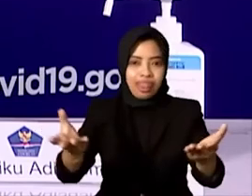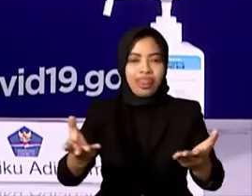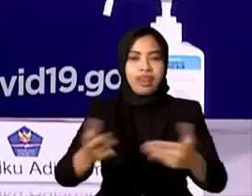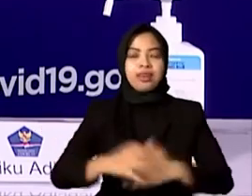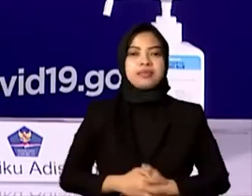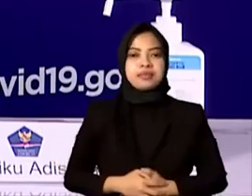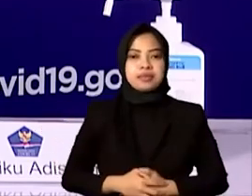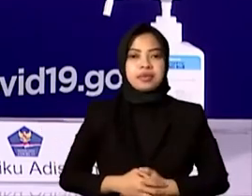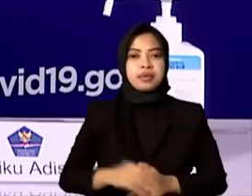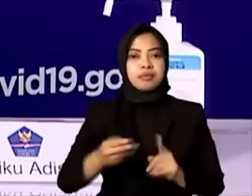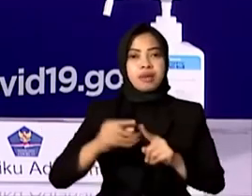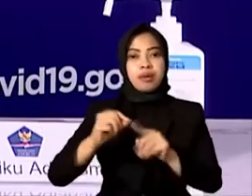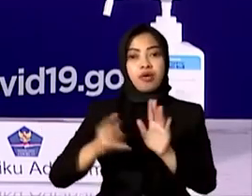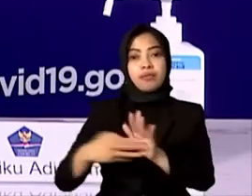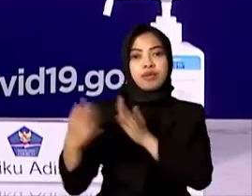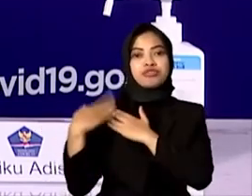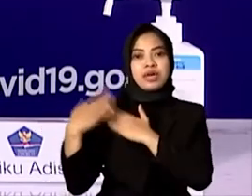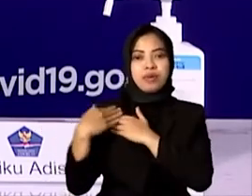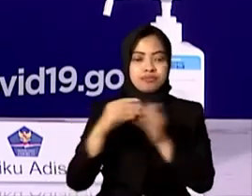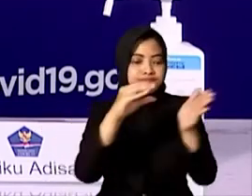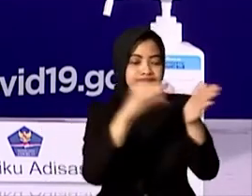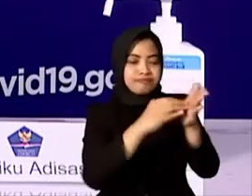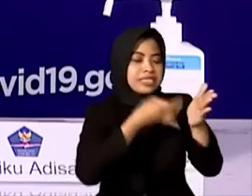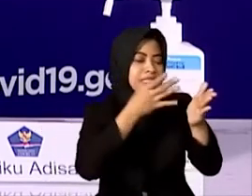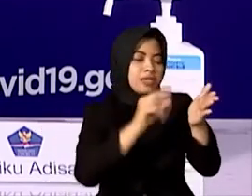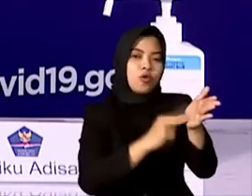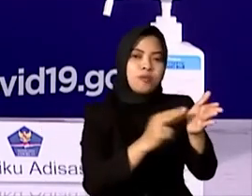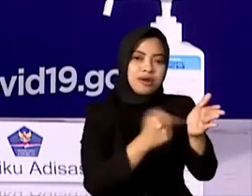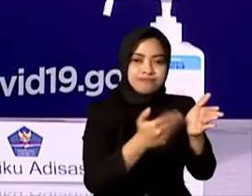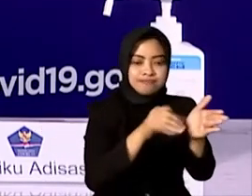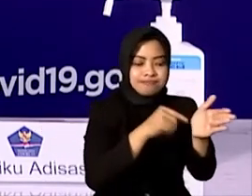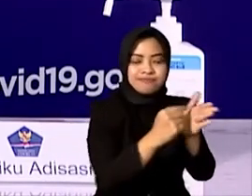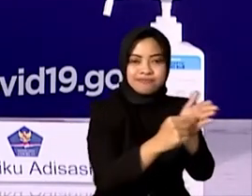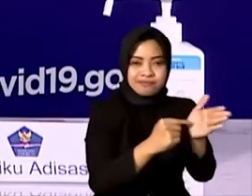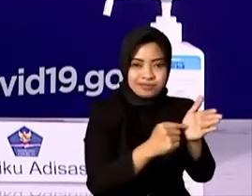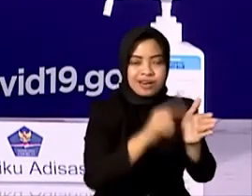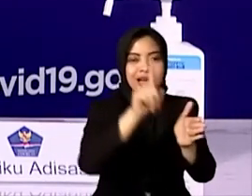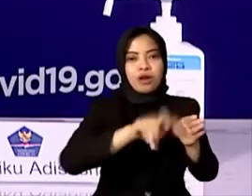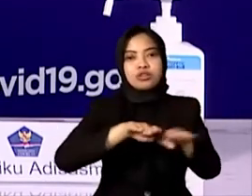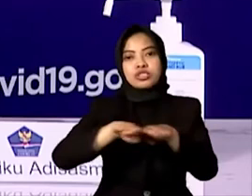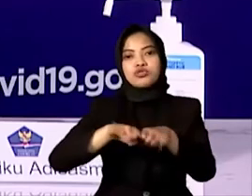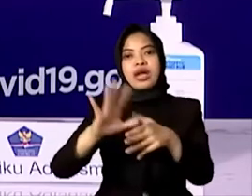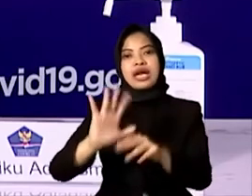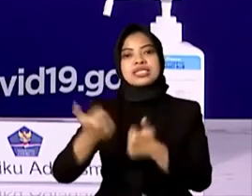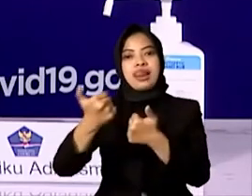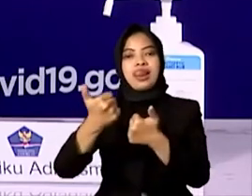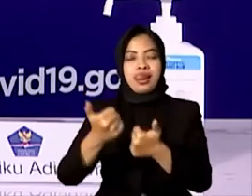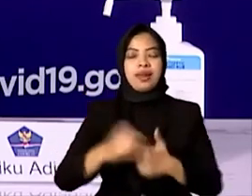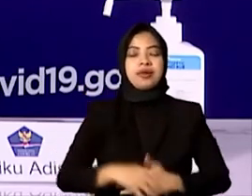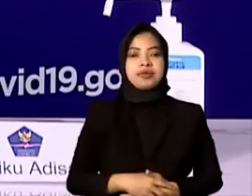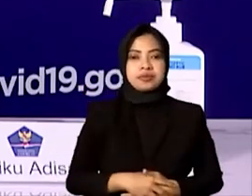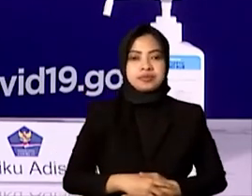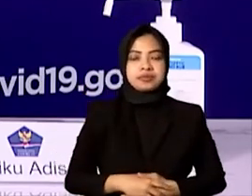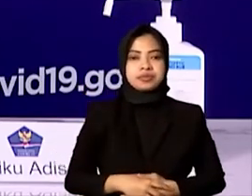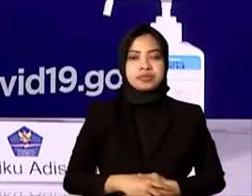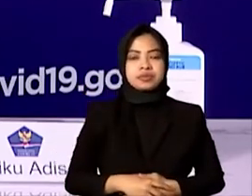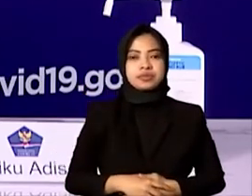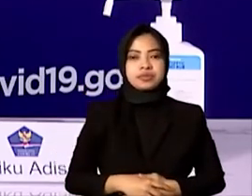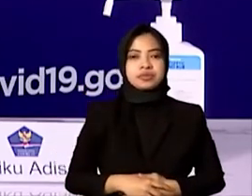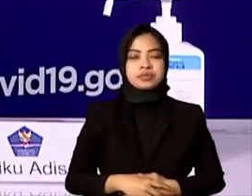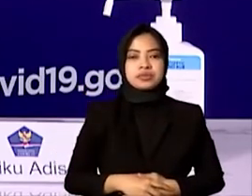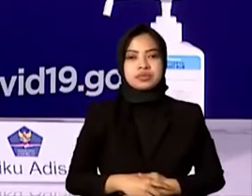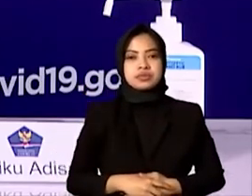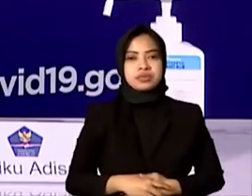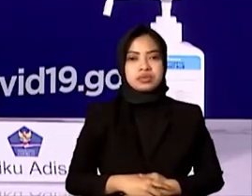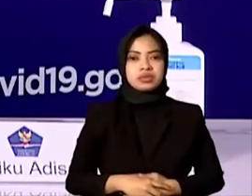yang dilakukan oleh Badan POM dan tentunya sesuai dengan hasil yang didapatnya sejauh